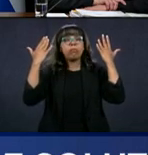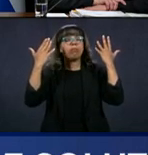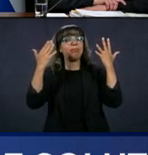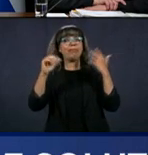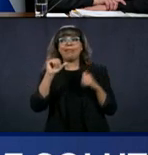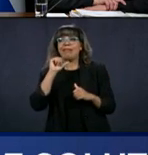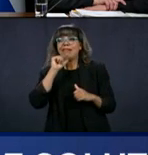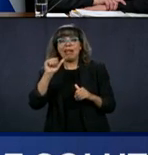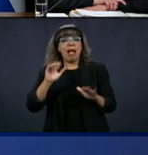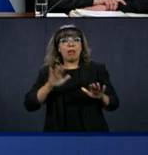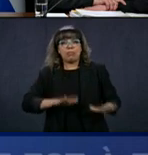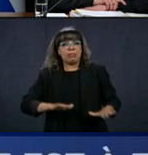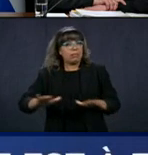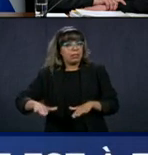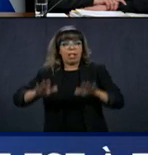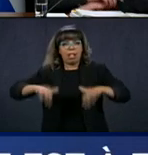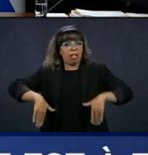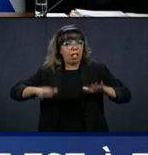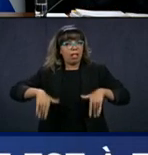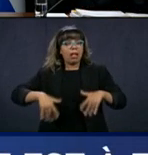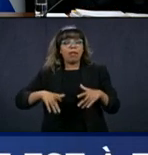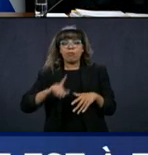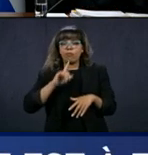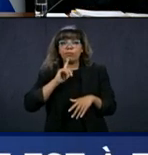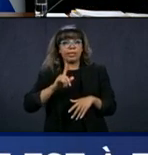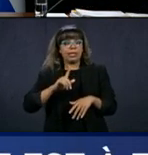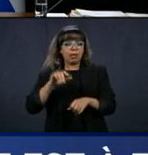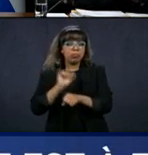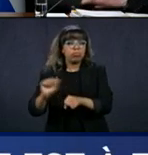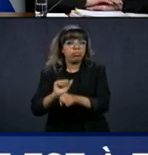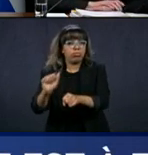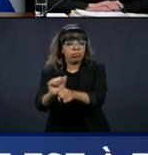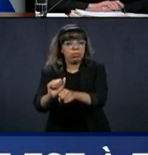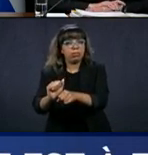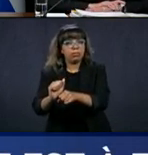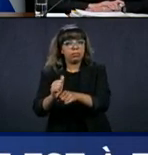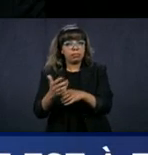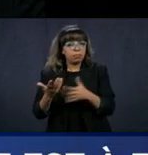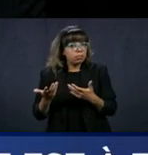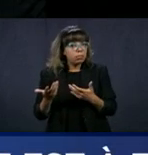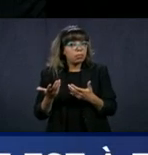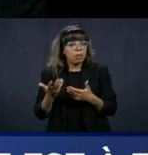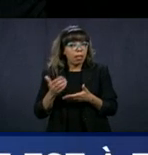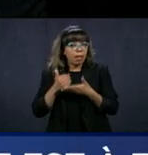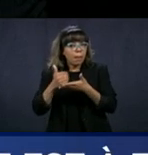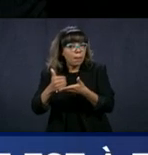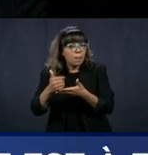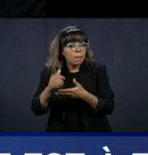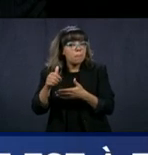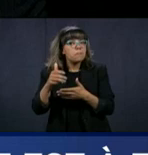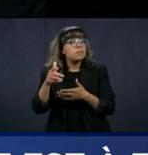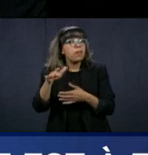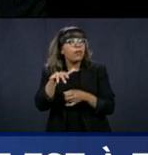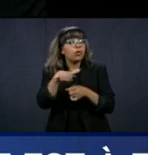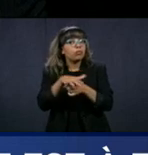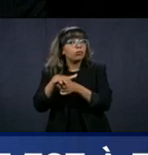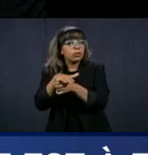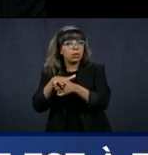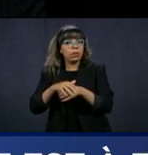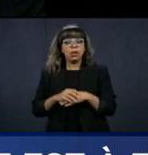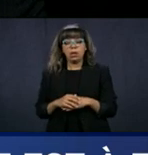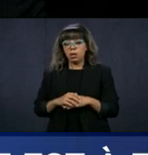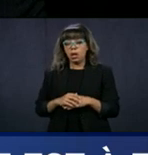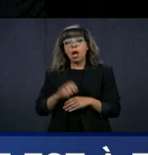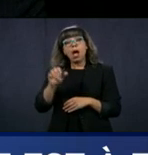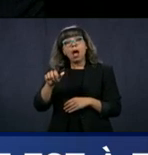a un risque pour la santé des gens dans d'autres régions? Réponse. Non, je pense que pour d'autres régions, toutes les précautions sont